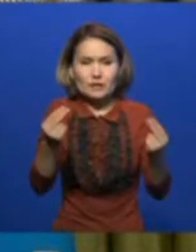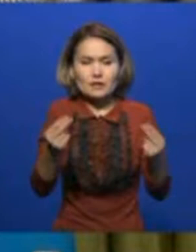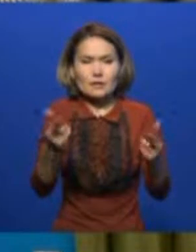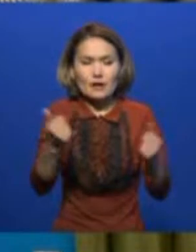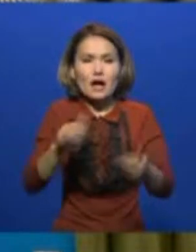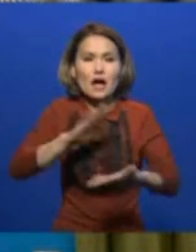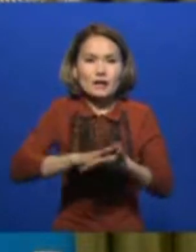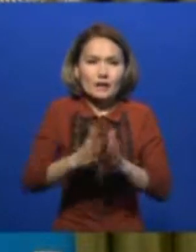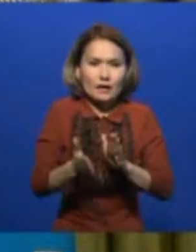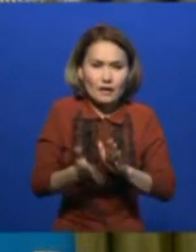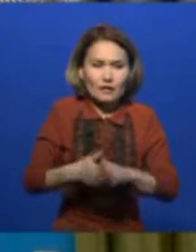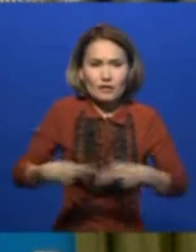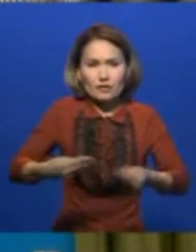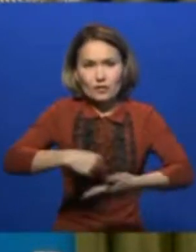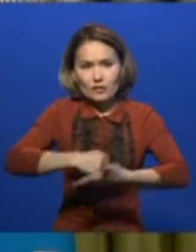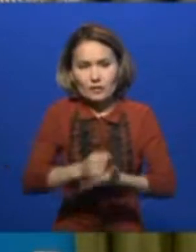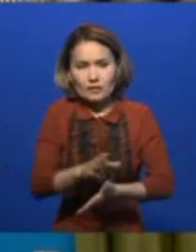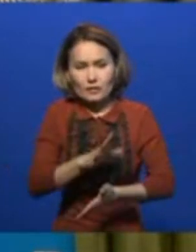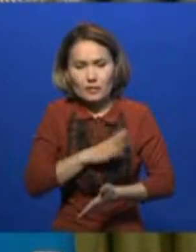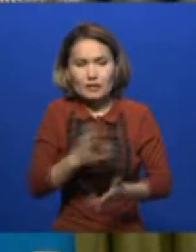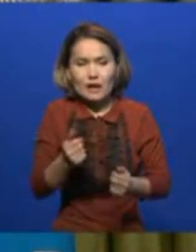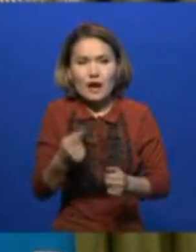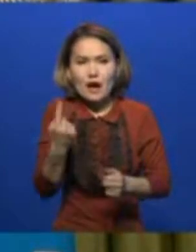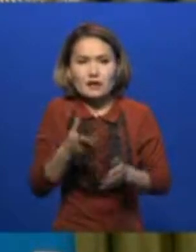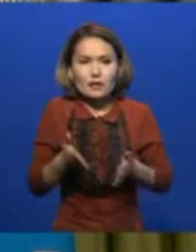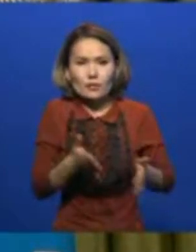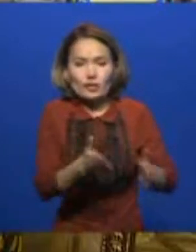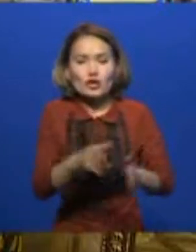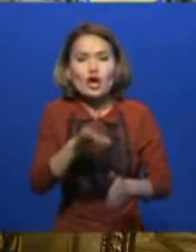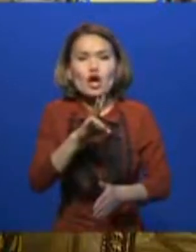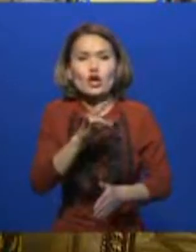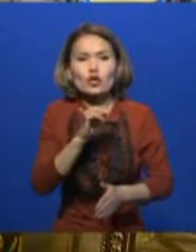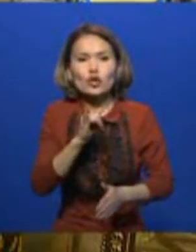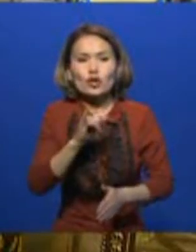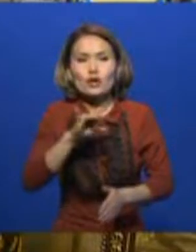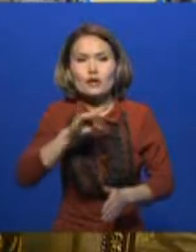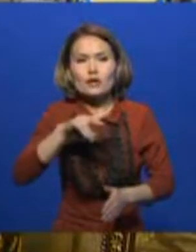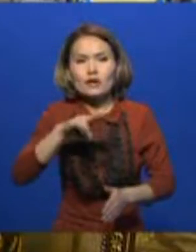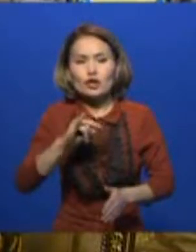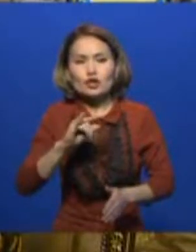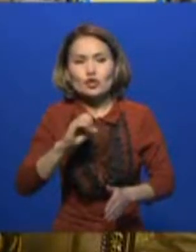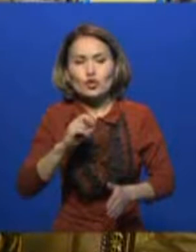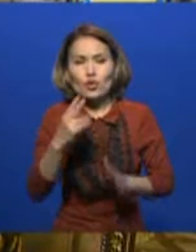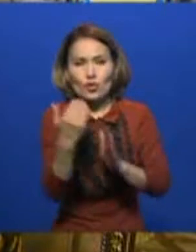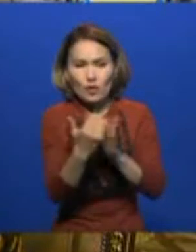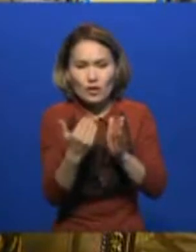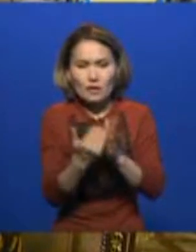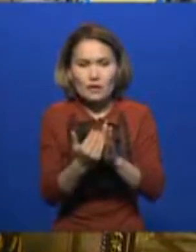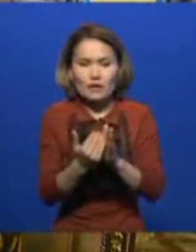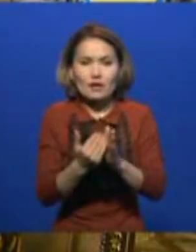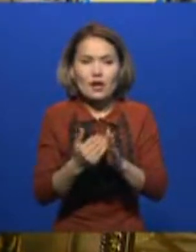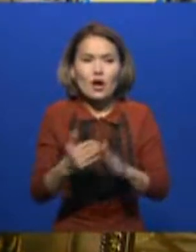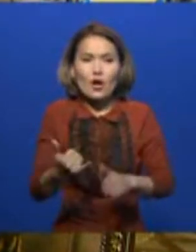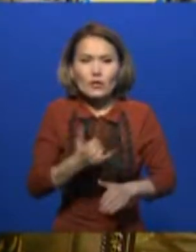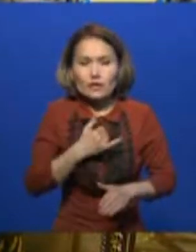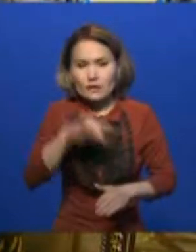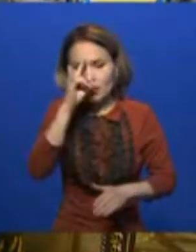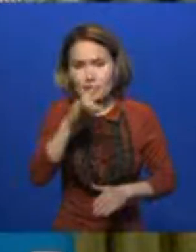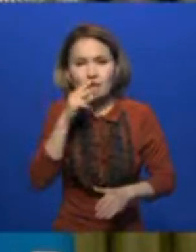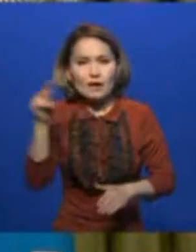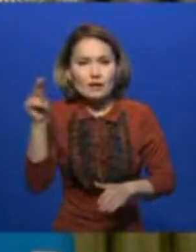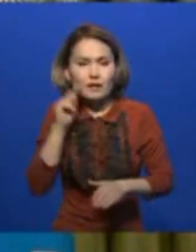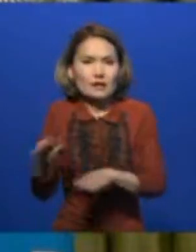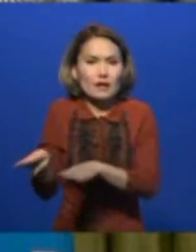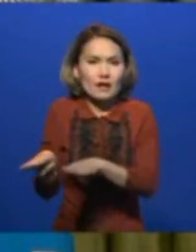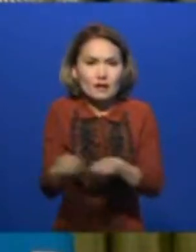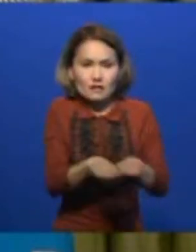идея «Один пояс, один путь» и «Нурлы-жол», который «Светлый путь», они совпадают между собой. И все, что вот мы